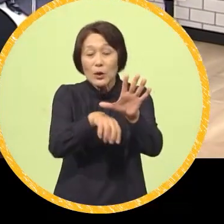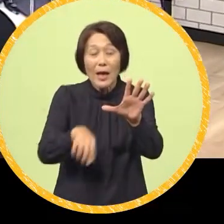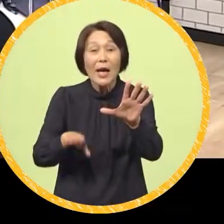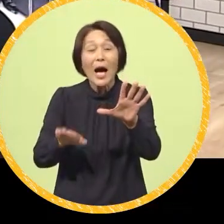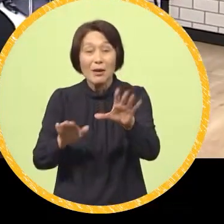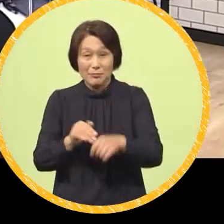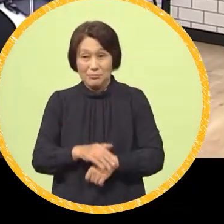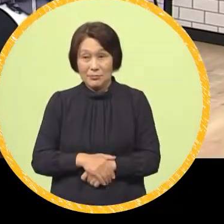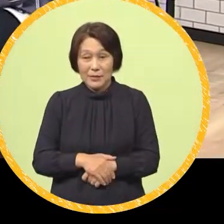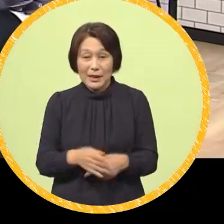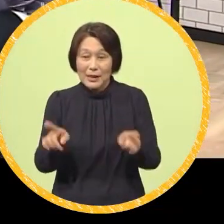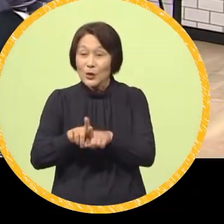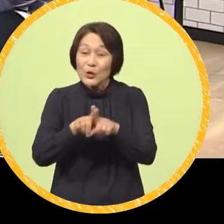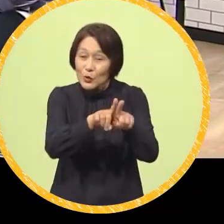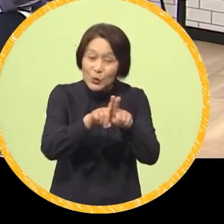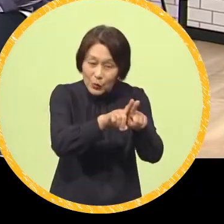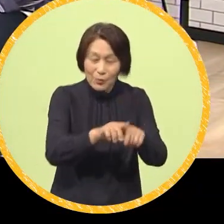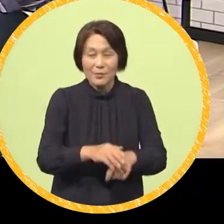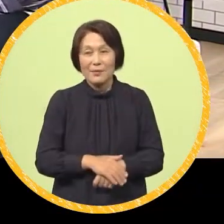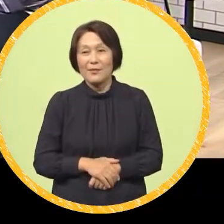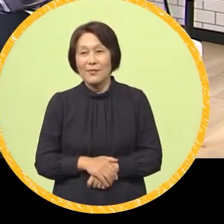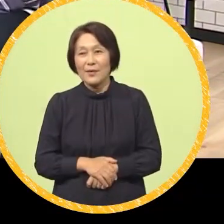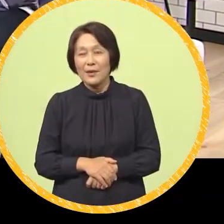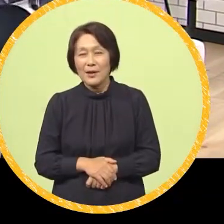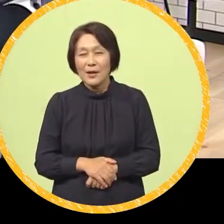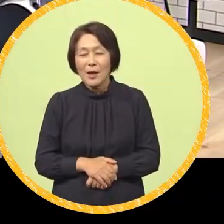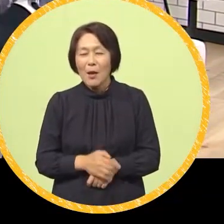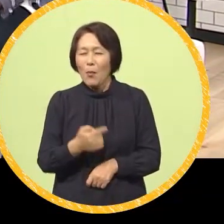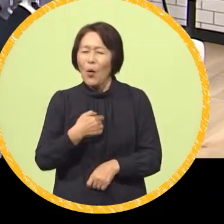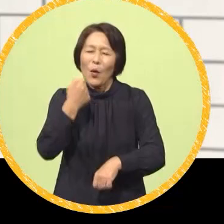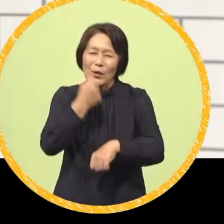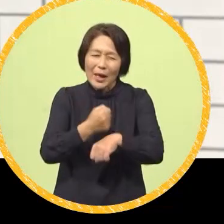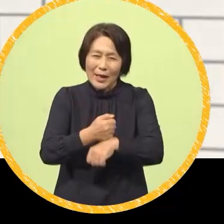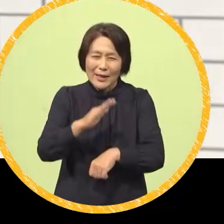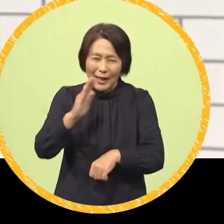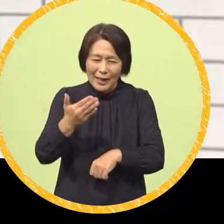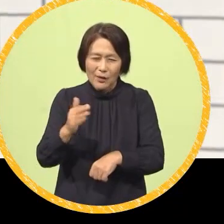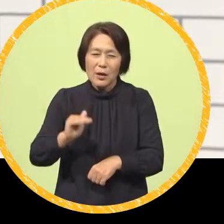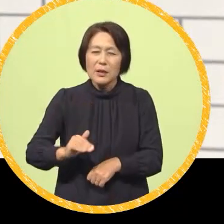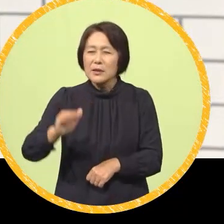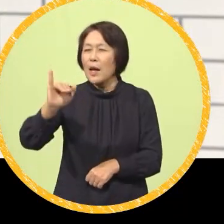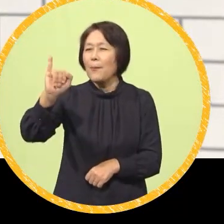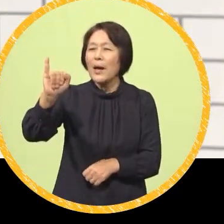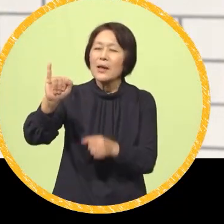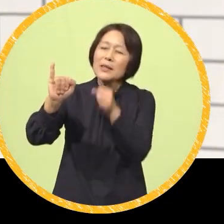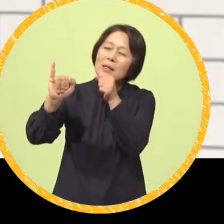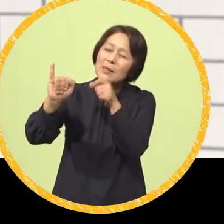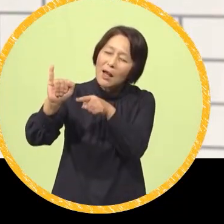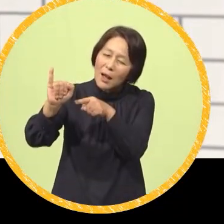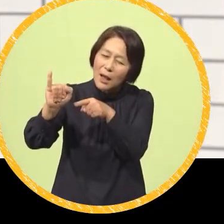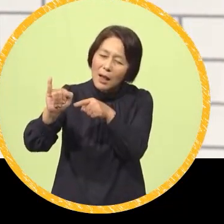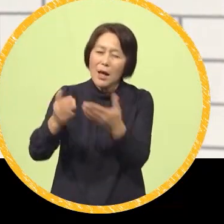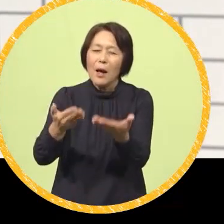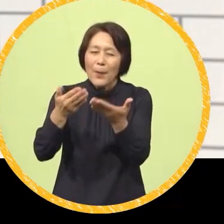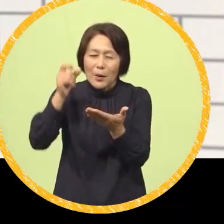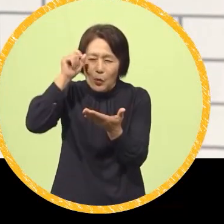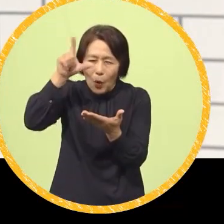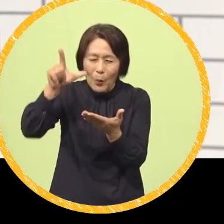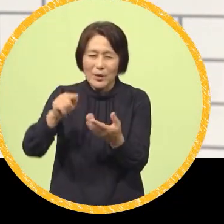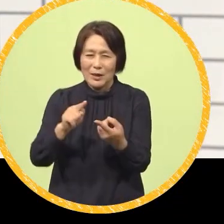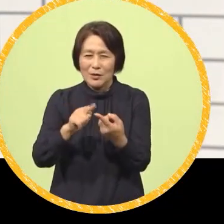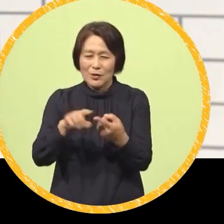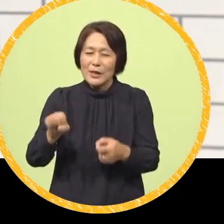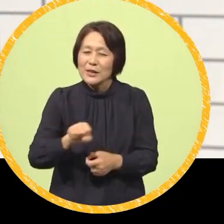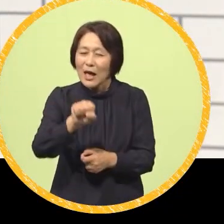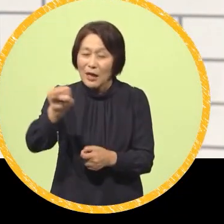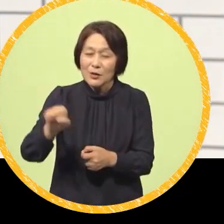と今度行こう 行く本当に もうさ大変なんだけど、でも先輩いいな、勉強もできるしさ、